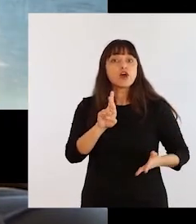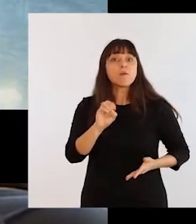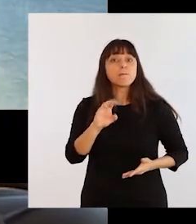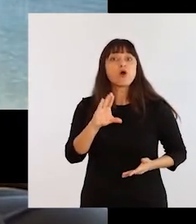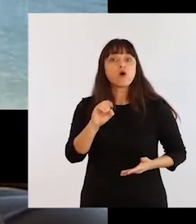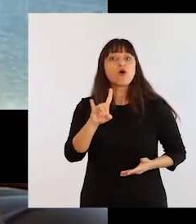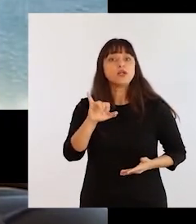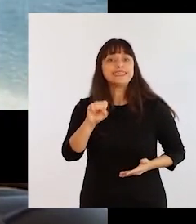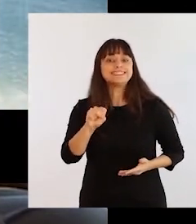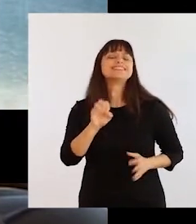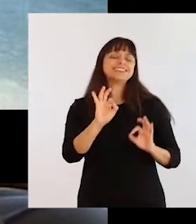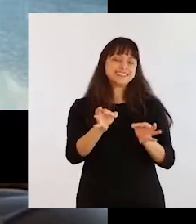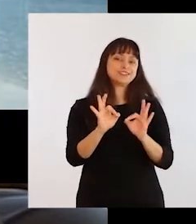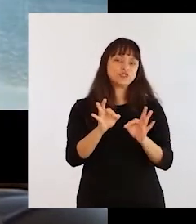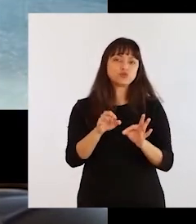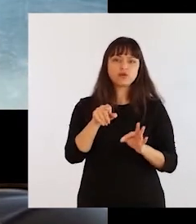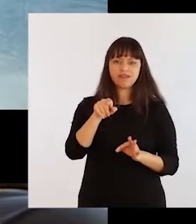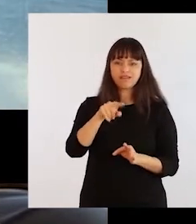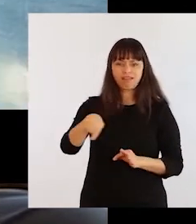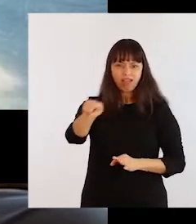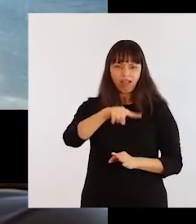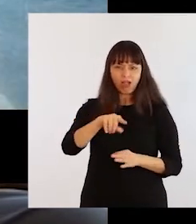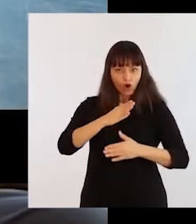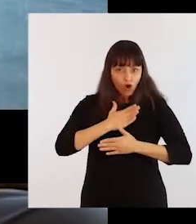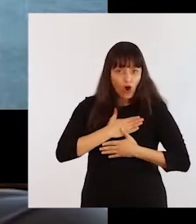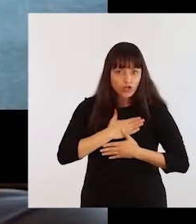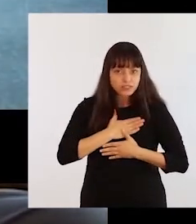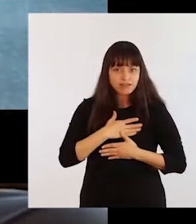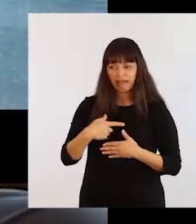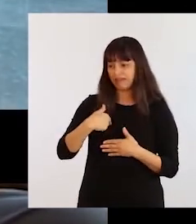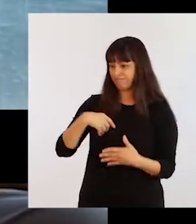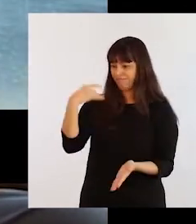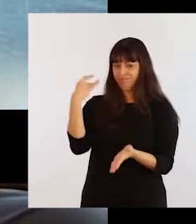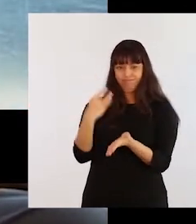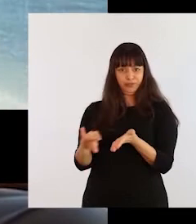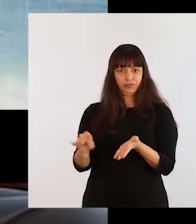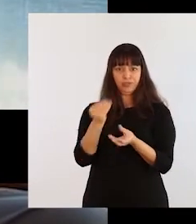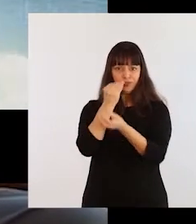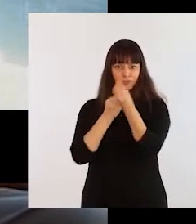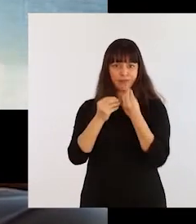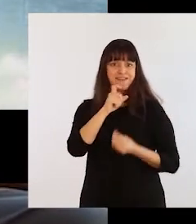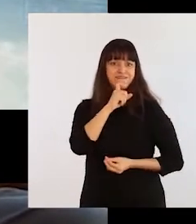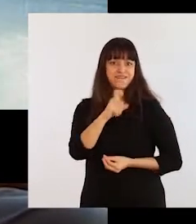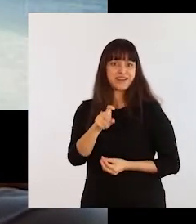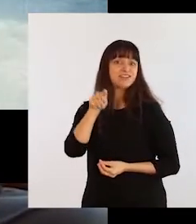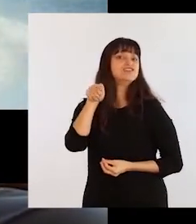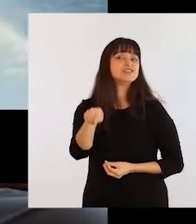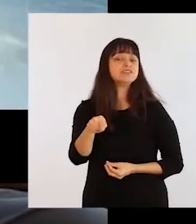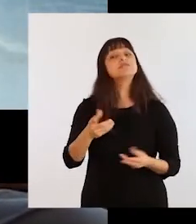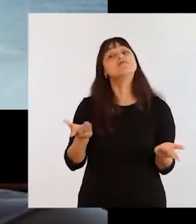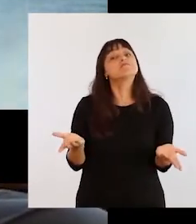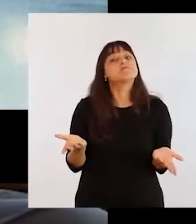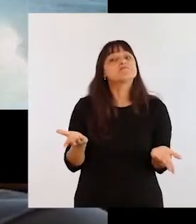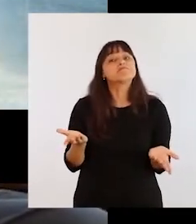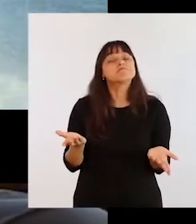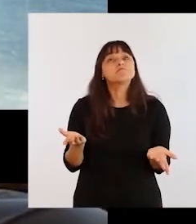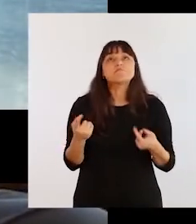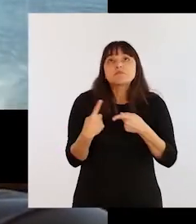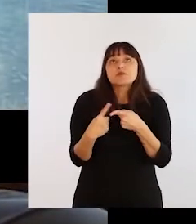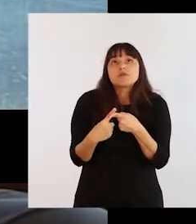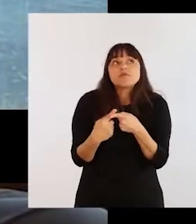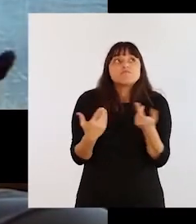là. Le brocoli. Tout le monde aime le brocoli. Je déteste le brocoli. Mais est-ce que je sais